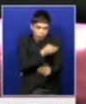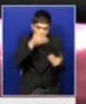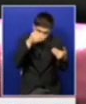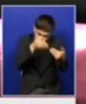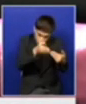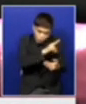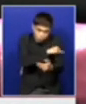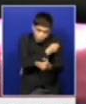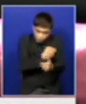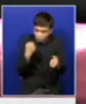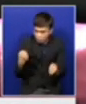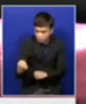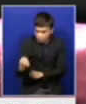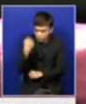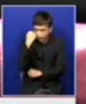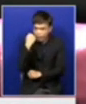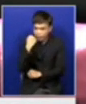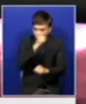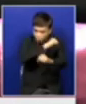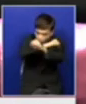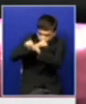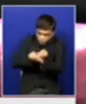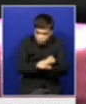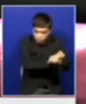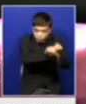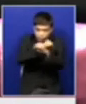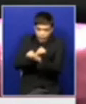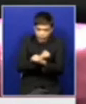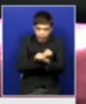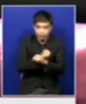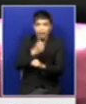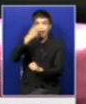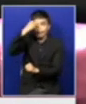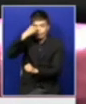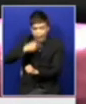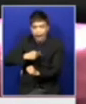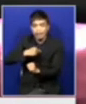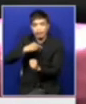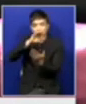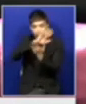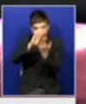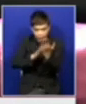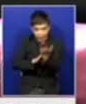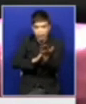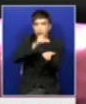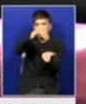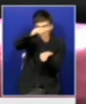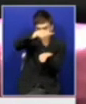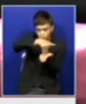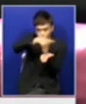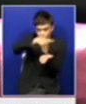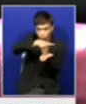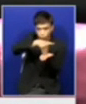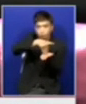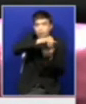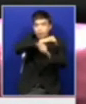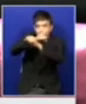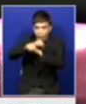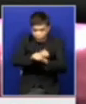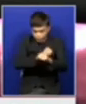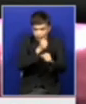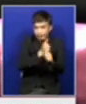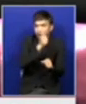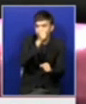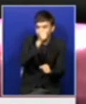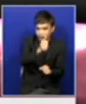กประเทศไทยสามารถเป็นศูนย์กลางของโลกด้านสุขภาพที่มีคุณภาพได้ก่อนวิกฤตโควิด-19